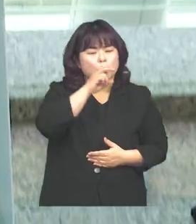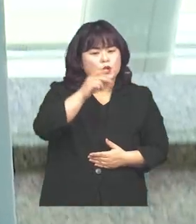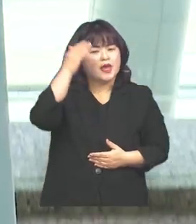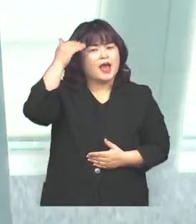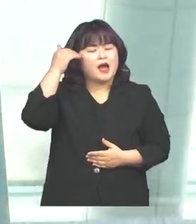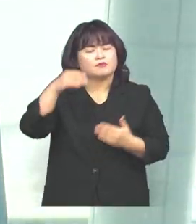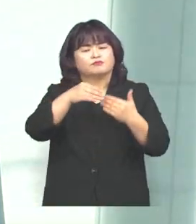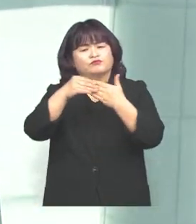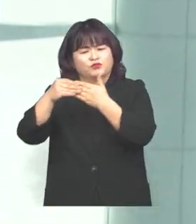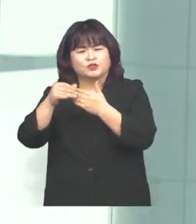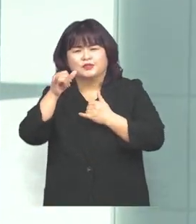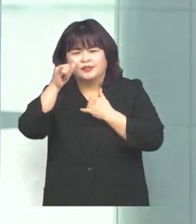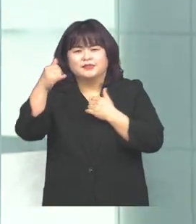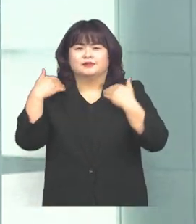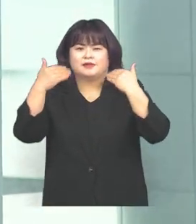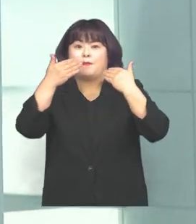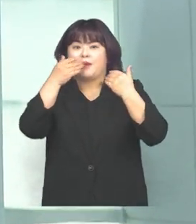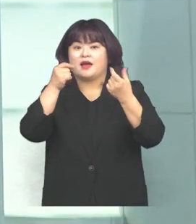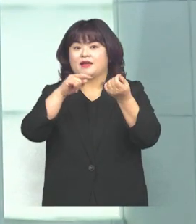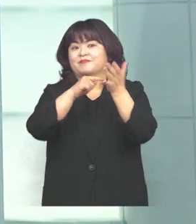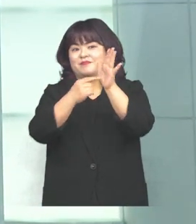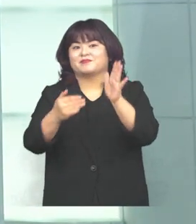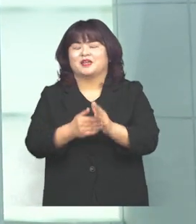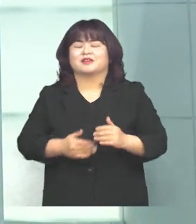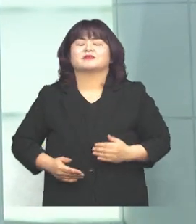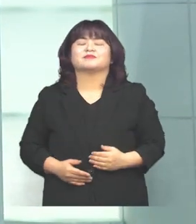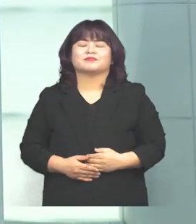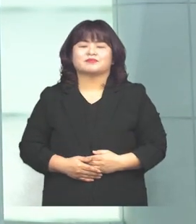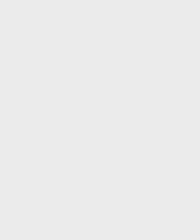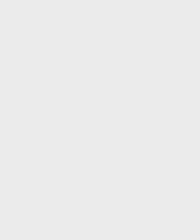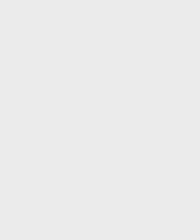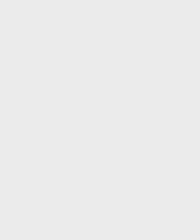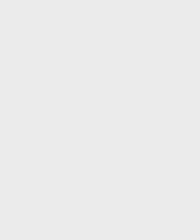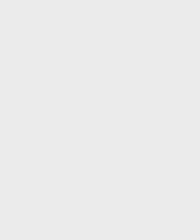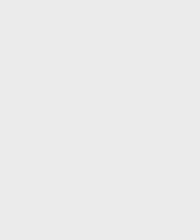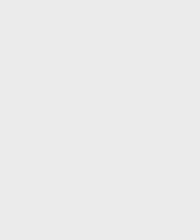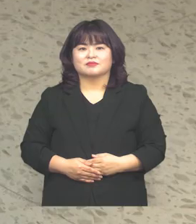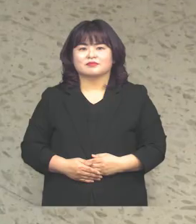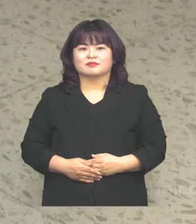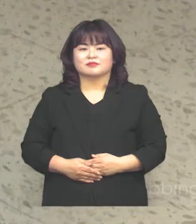용인과 대한민국을 이끌 훌륭한 인재로 성장할 것이라고 말했습니다.